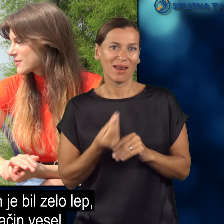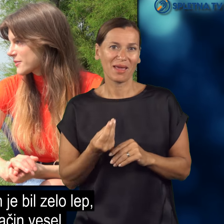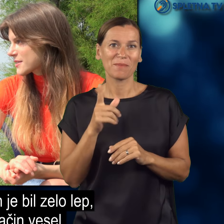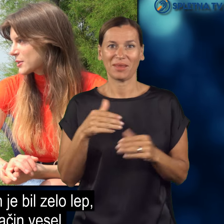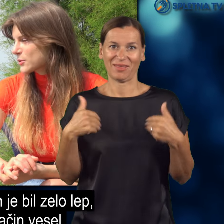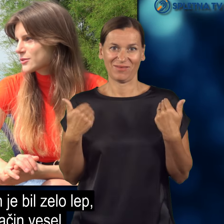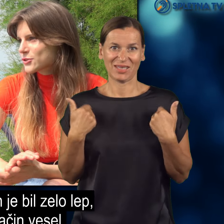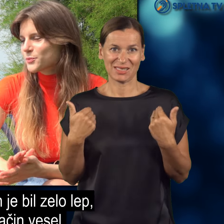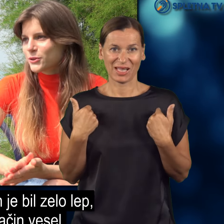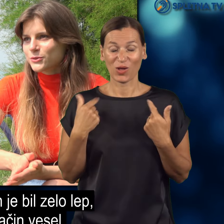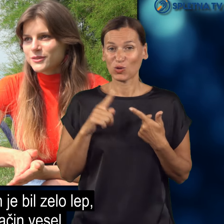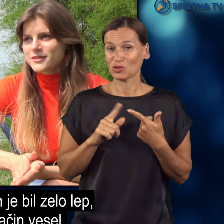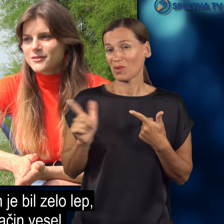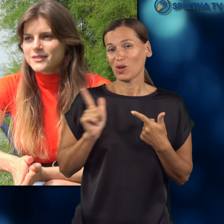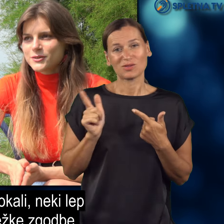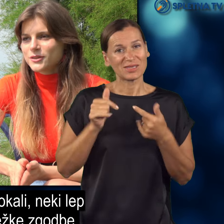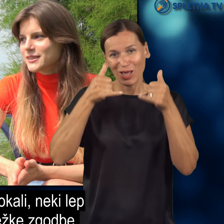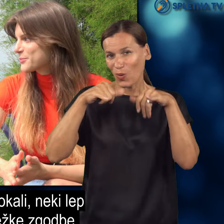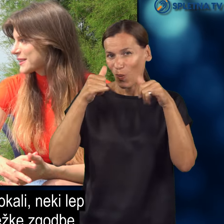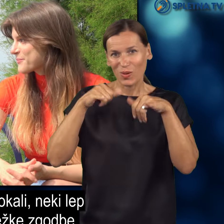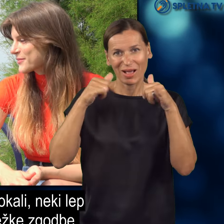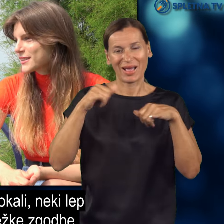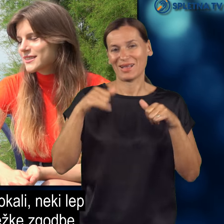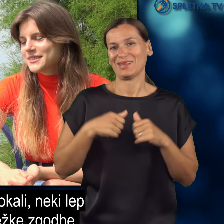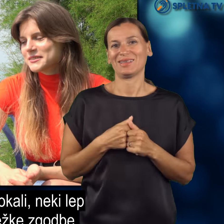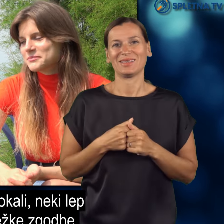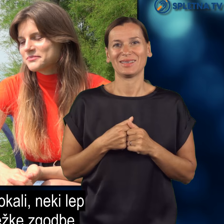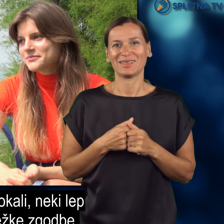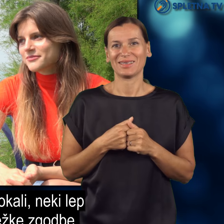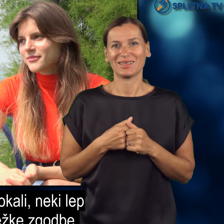način vesel, čeprav so se jokali, pa